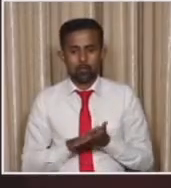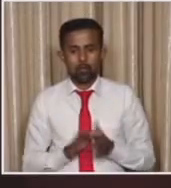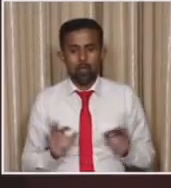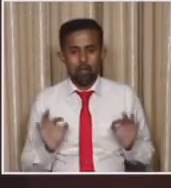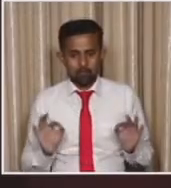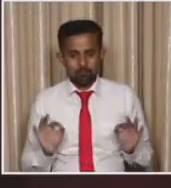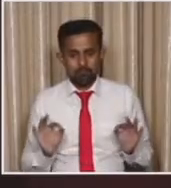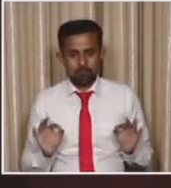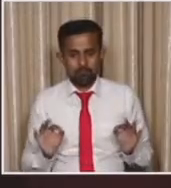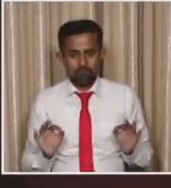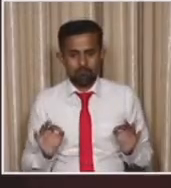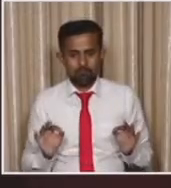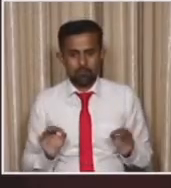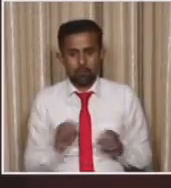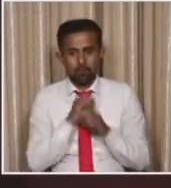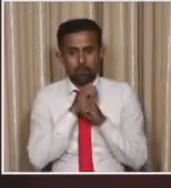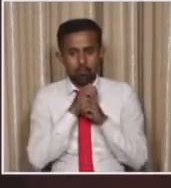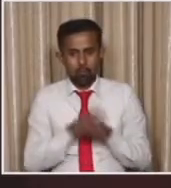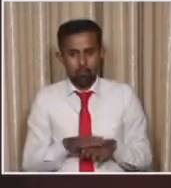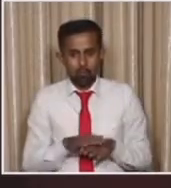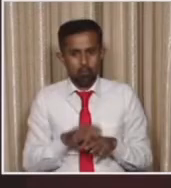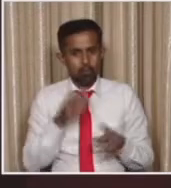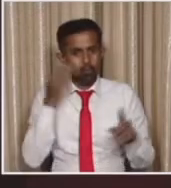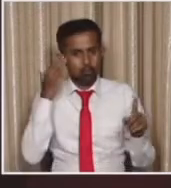anu? Winaya pilih madu.